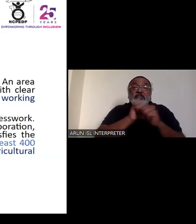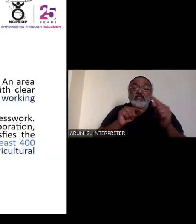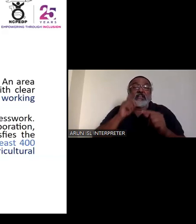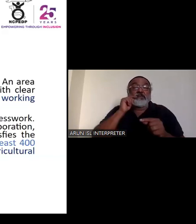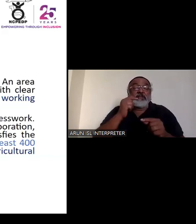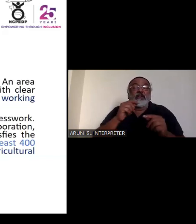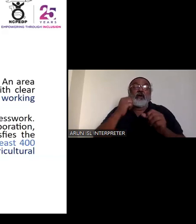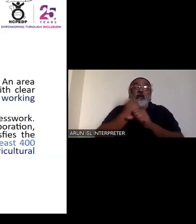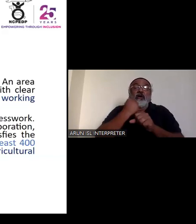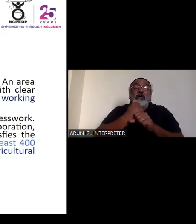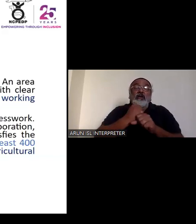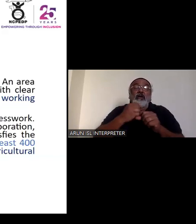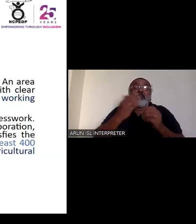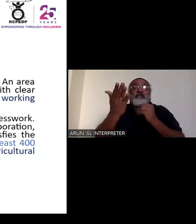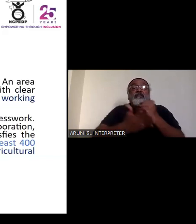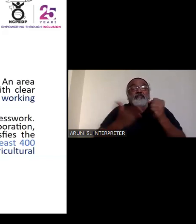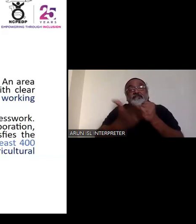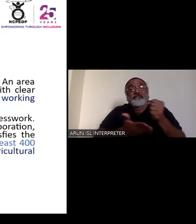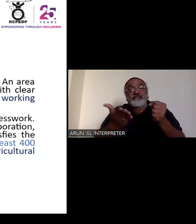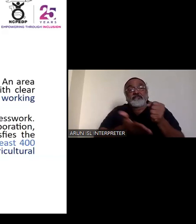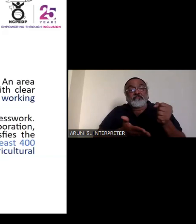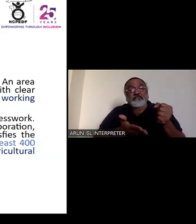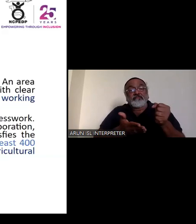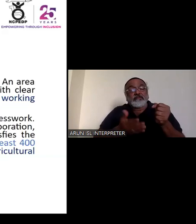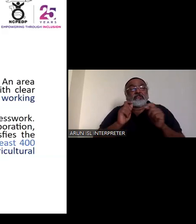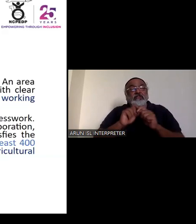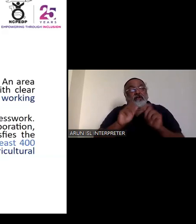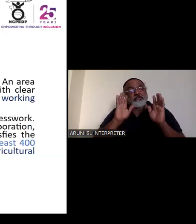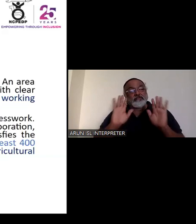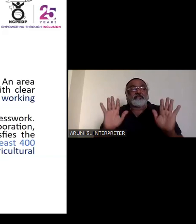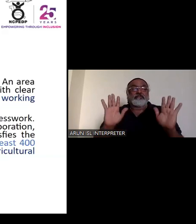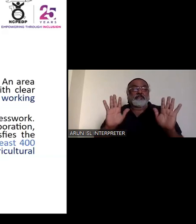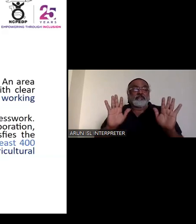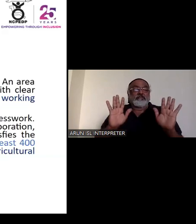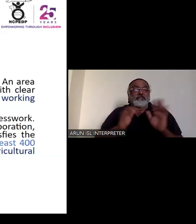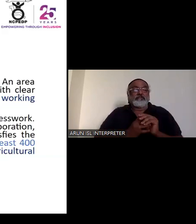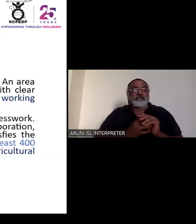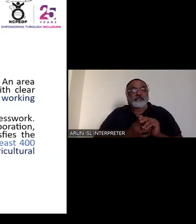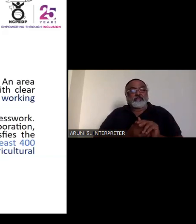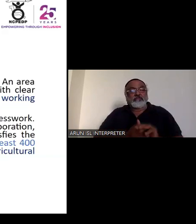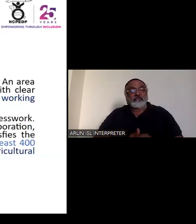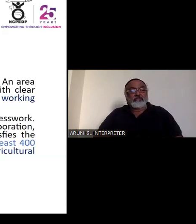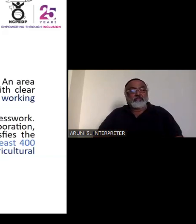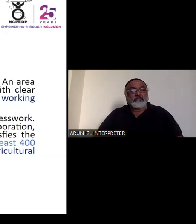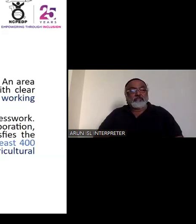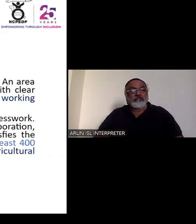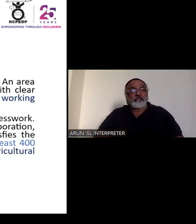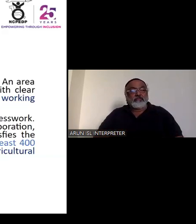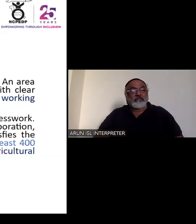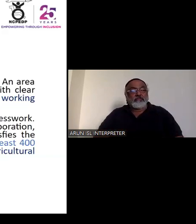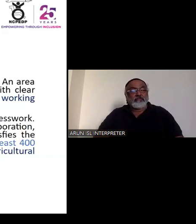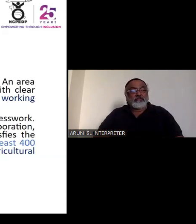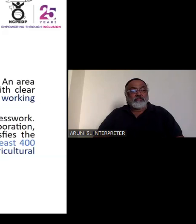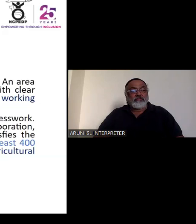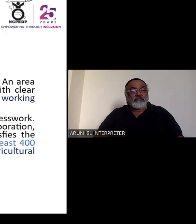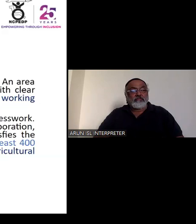75% ऑफ मेल वर्किंग पॉपुलेशन शुड बी इन्वॉल्व्ड विद एग्रीकल्चर एंड अलाइड एक्टिविटीज. सो दिस इज